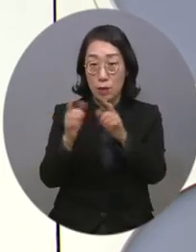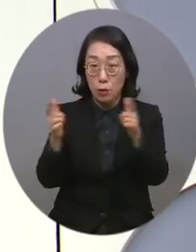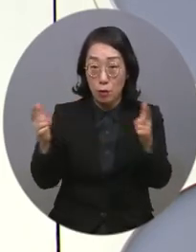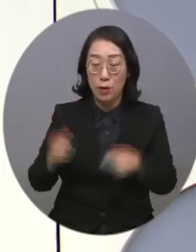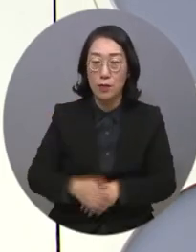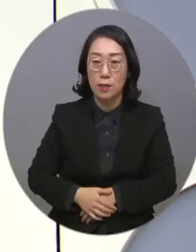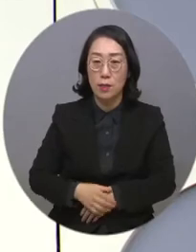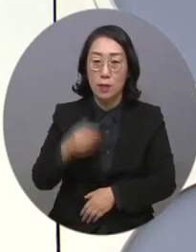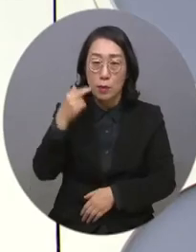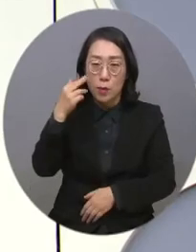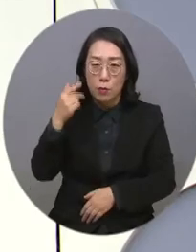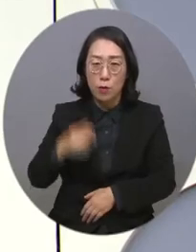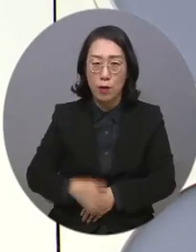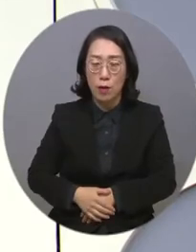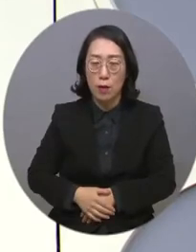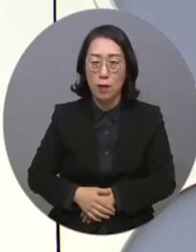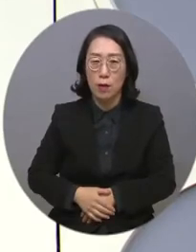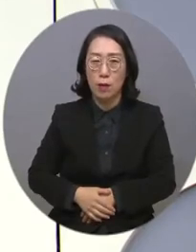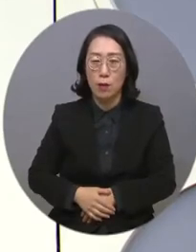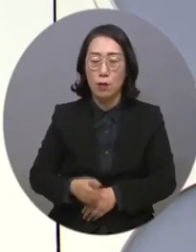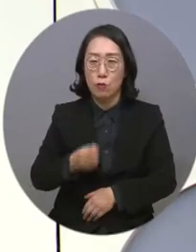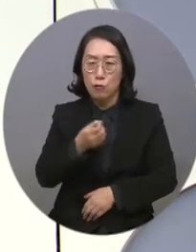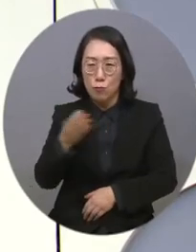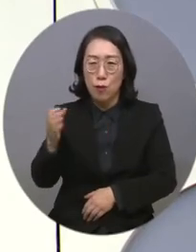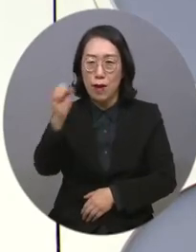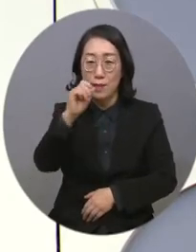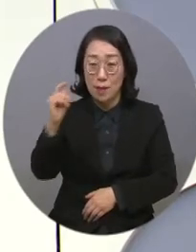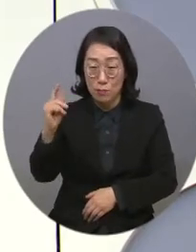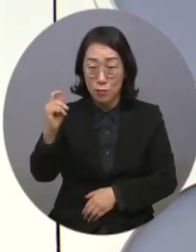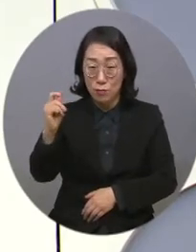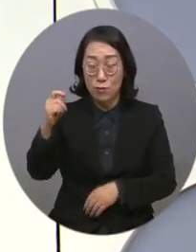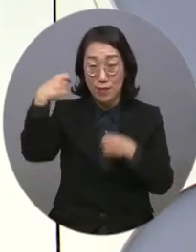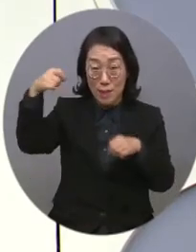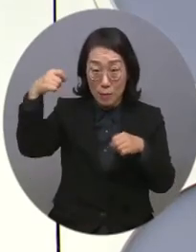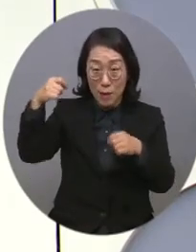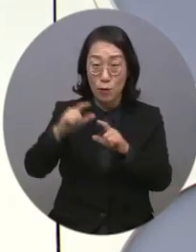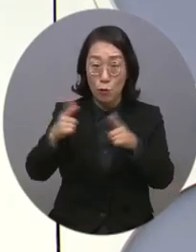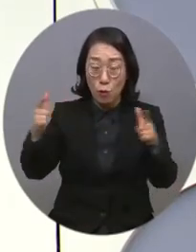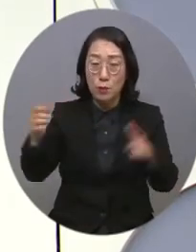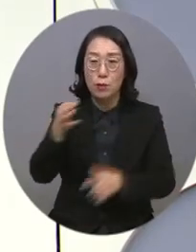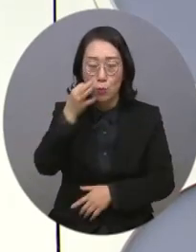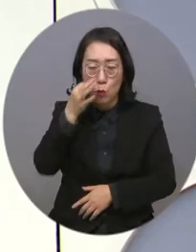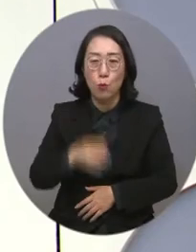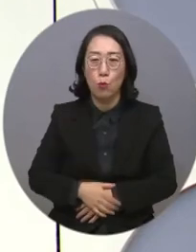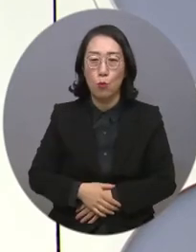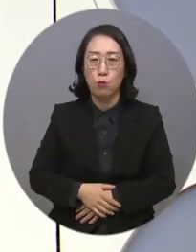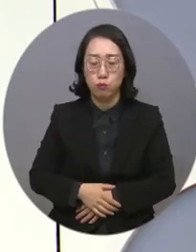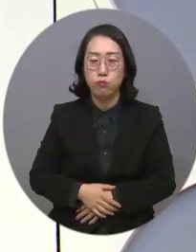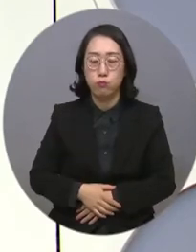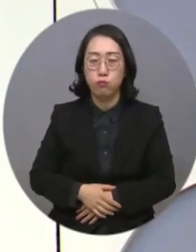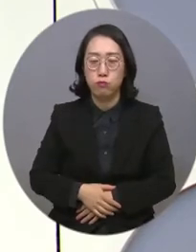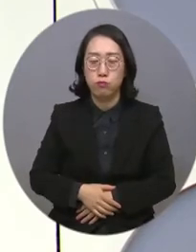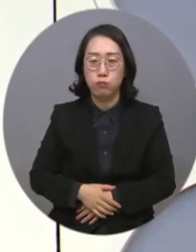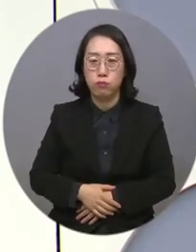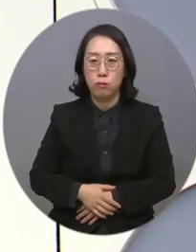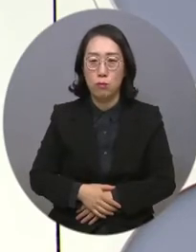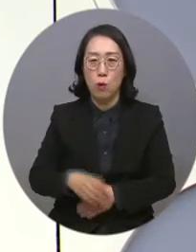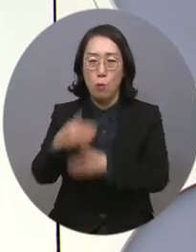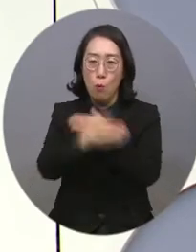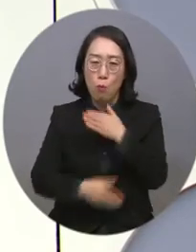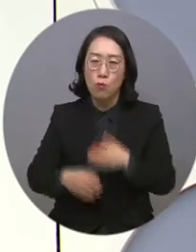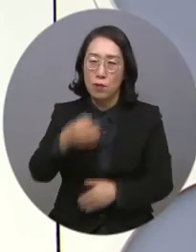미국의 유명한 그 특히 SF 드라마 이런 걸 아주 즐깁니다. 뭐 지금 몸은 불편해도 아주 마음은 건강하게 잘 살고